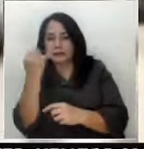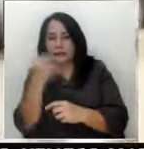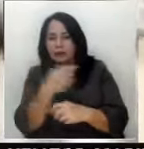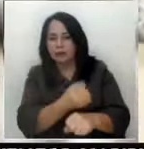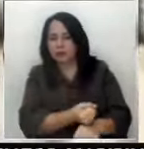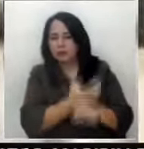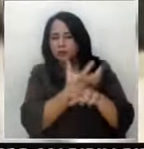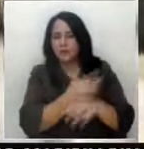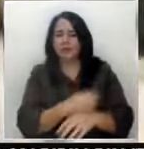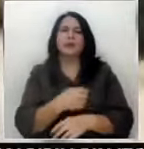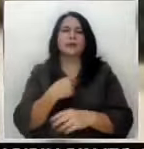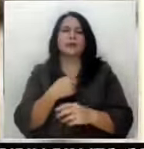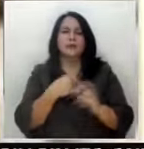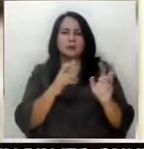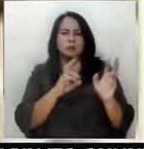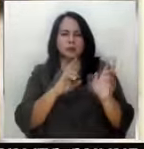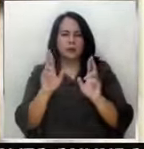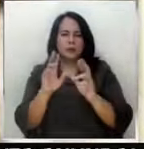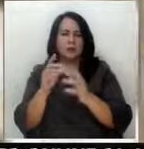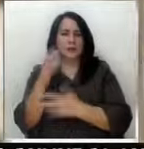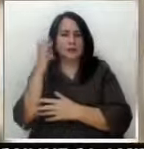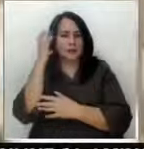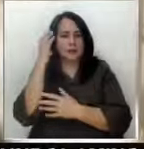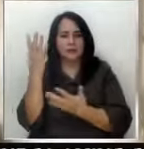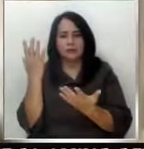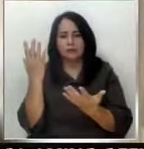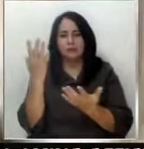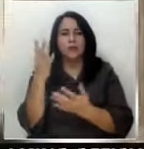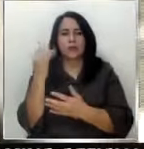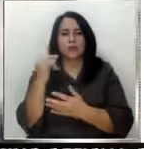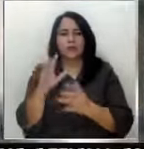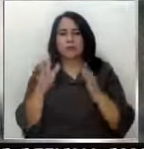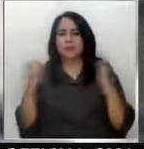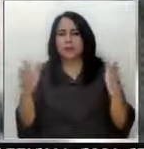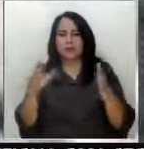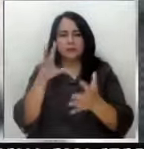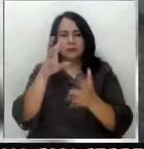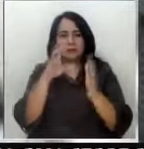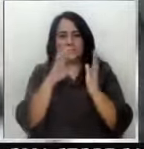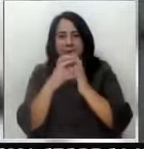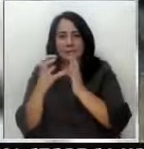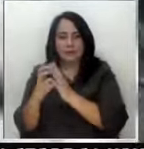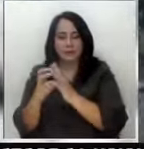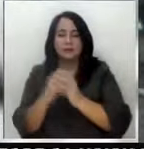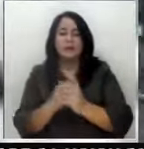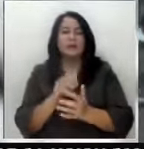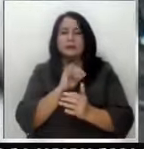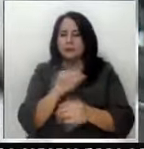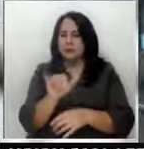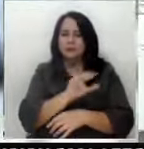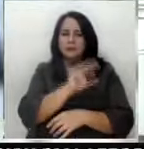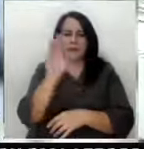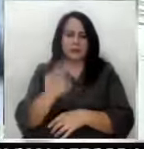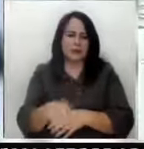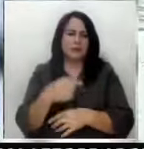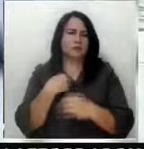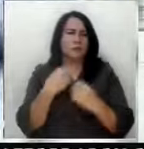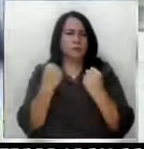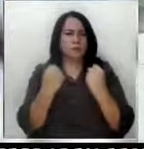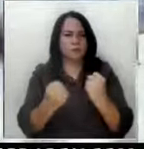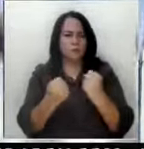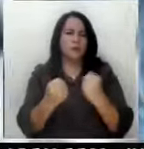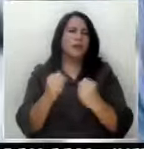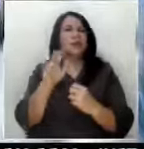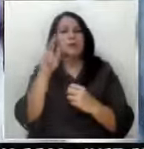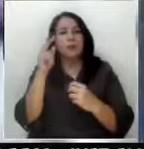rin ang heightened alert sa buong Mindanao, lalo na sa mga malalaking lungsod. Gayun din sa Metro Manila kung saan pinaigting ang police